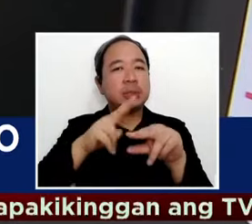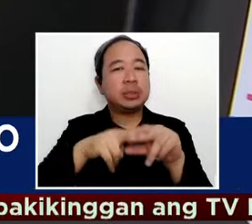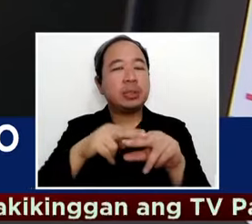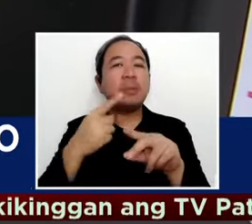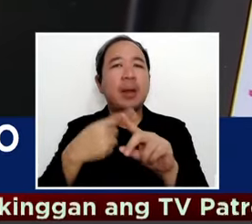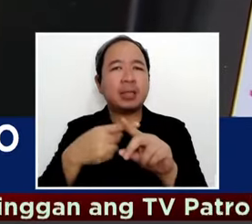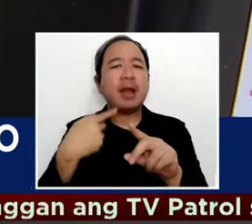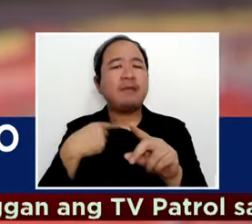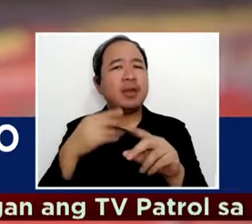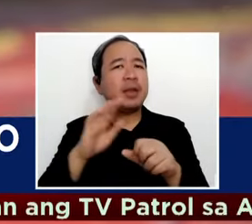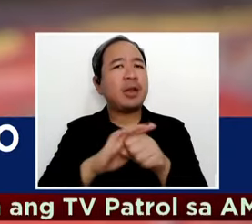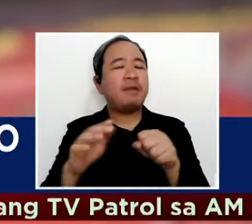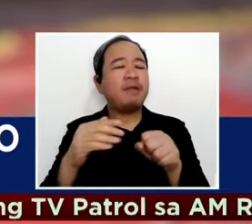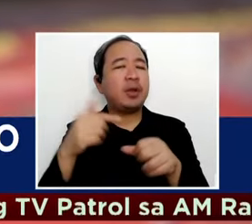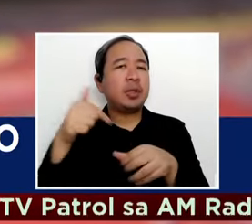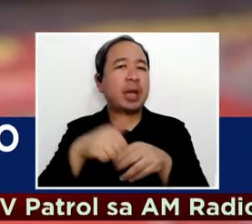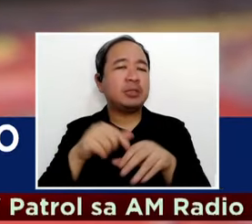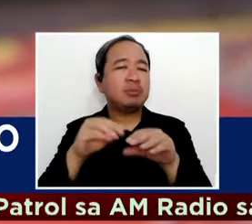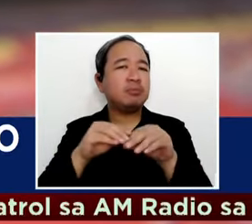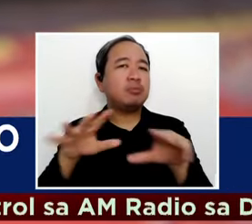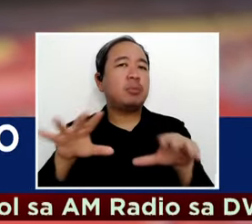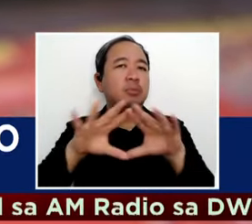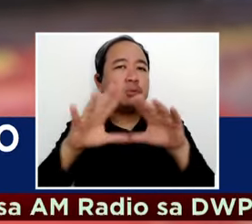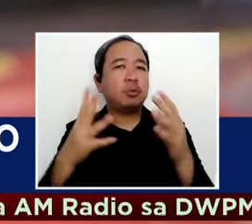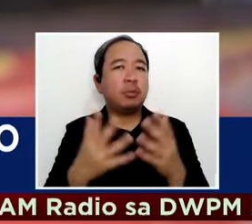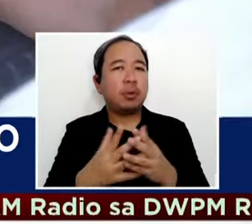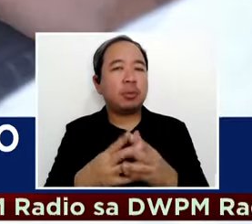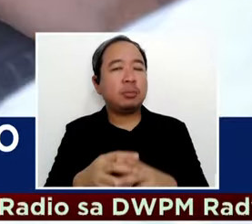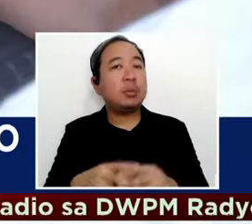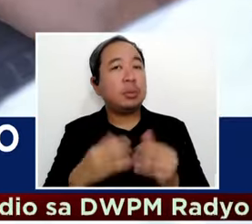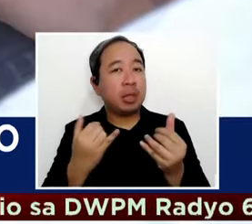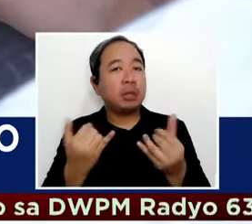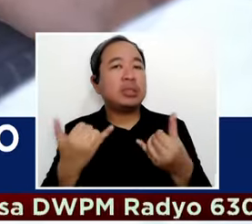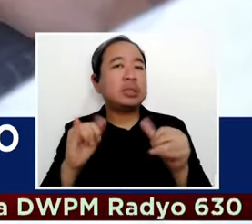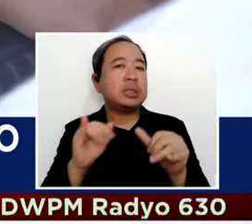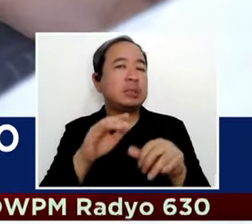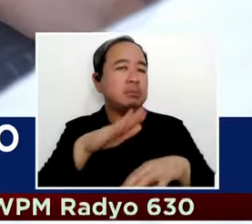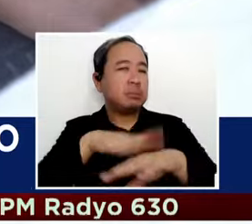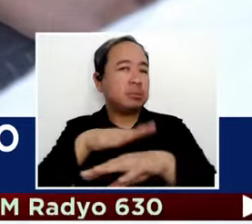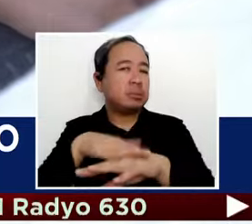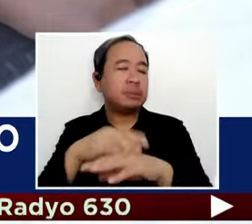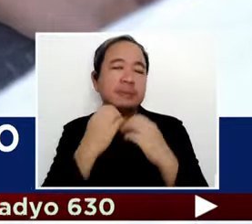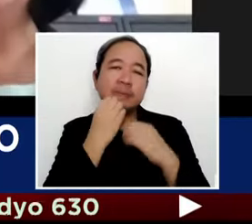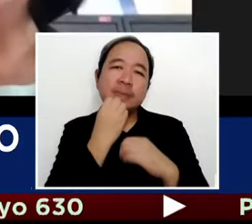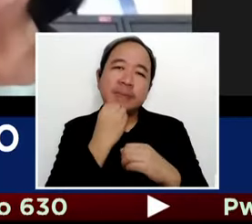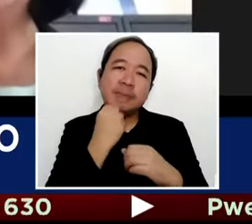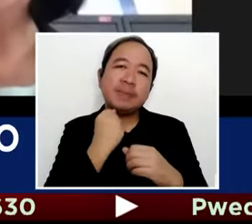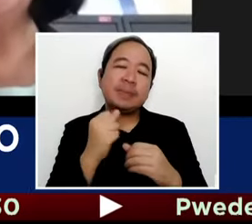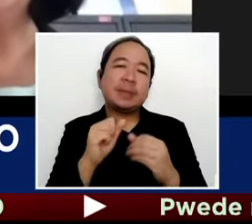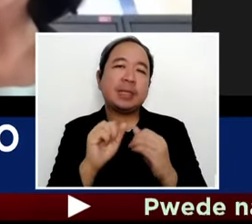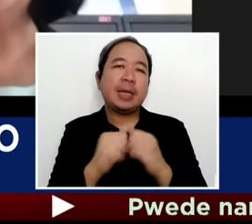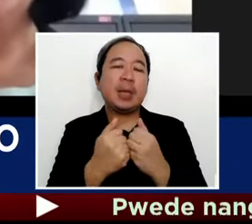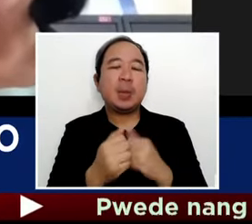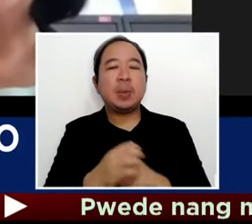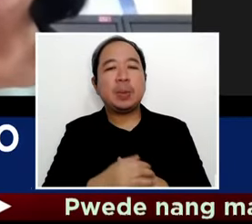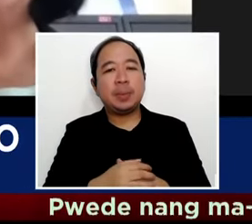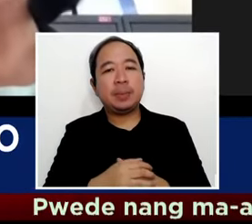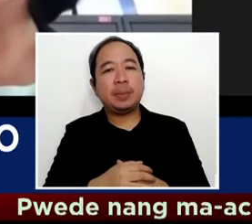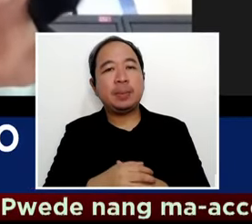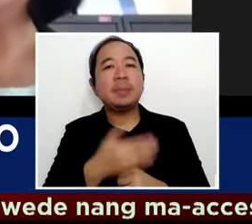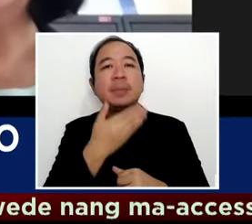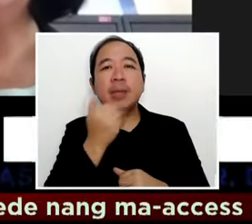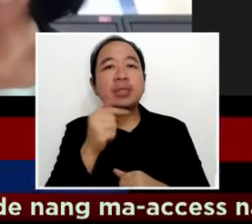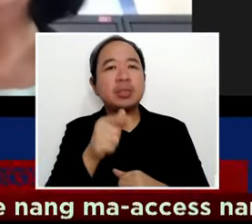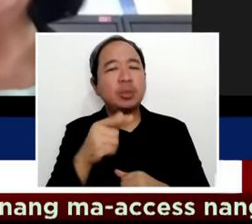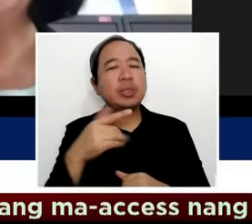ng langis sa buong mundo. Sa kabila nito, pinagtitipid pa rin ng gobyerno ang mga motorista. Gawin po nating way of